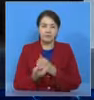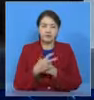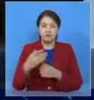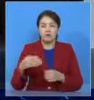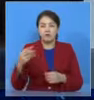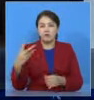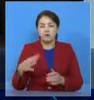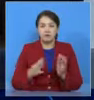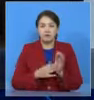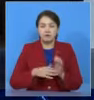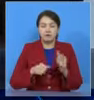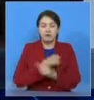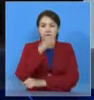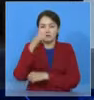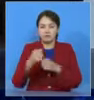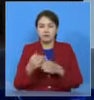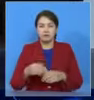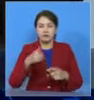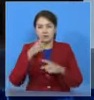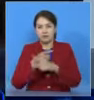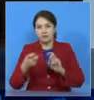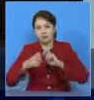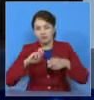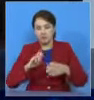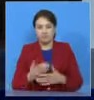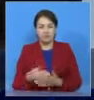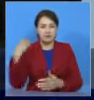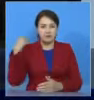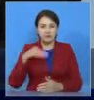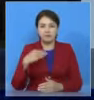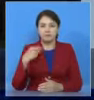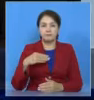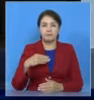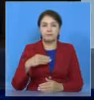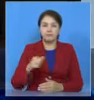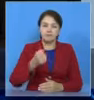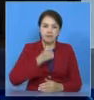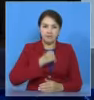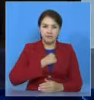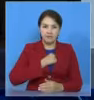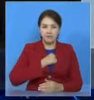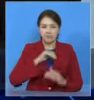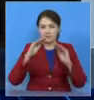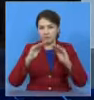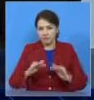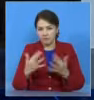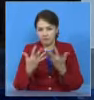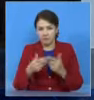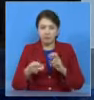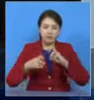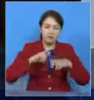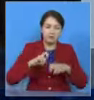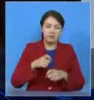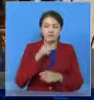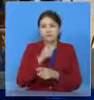48 материалов по нарушениям карантинного режима. В Актюбе, к сожалению, не уменьшается число нарушителей